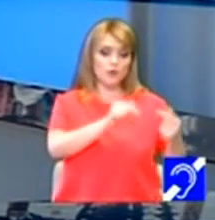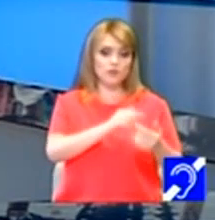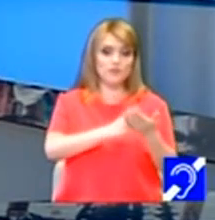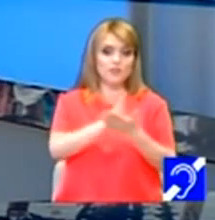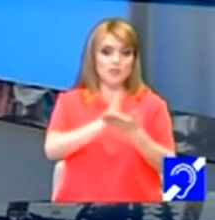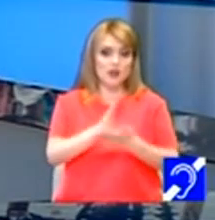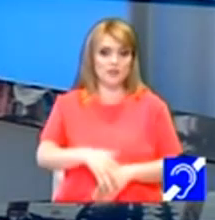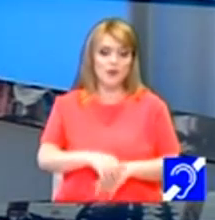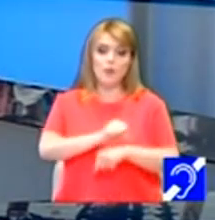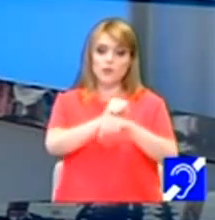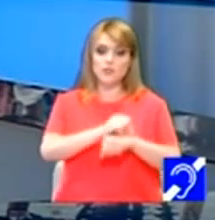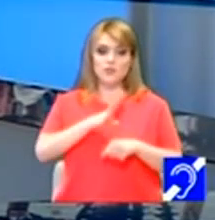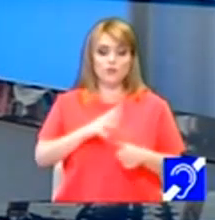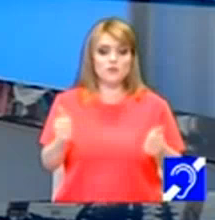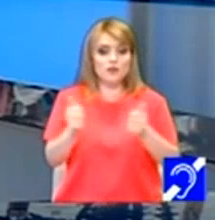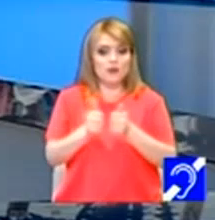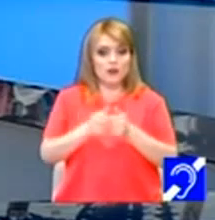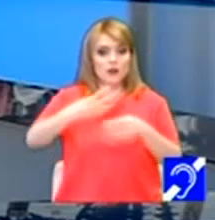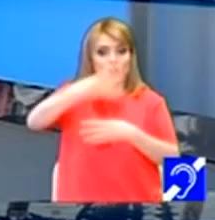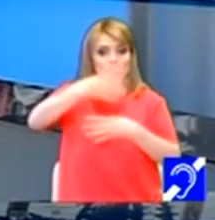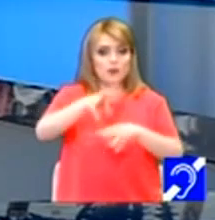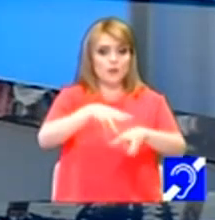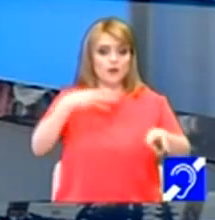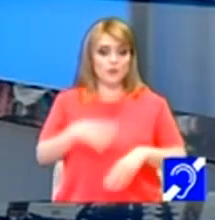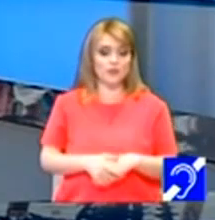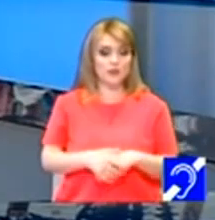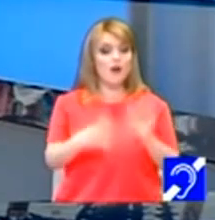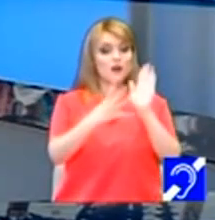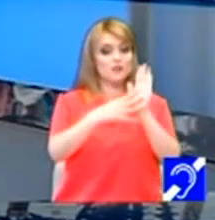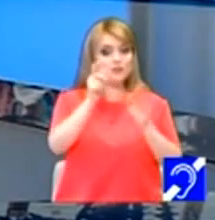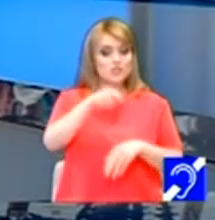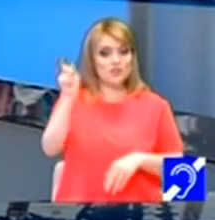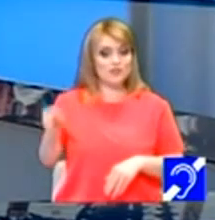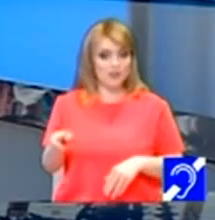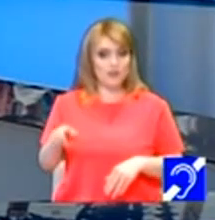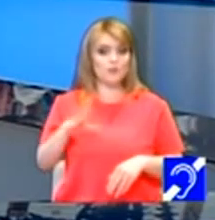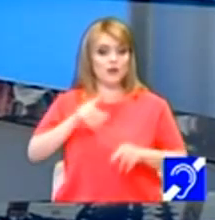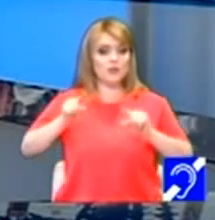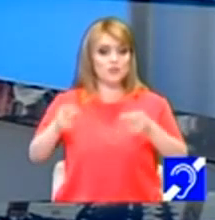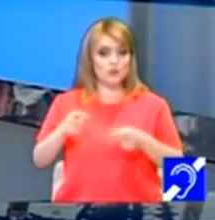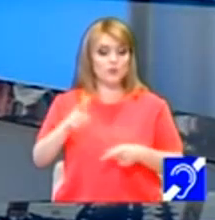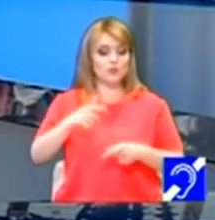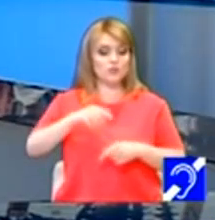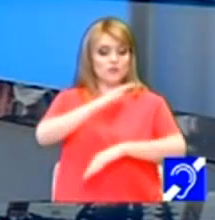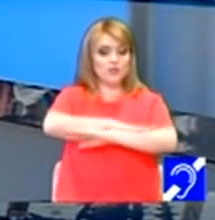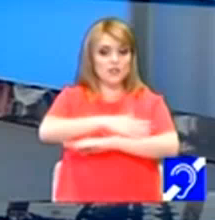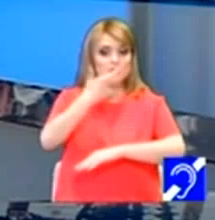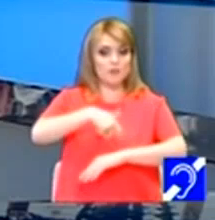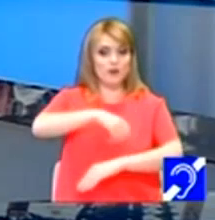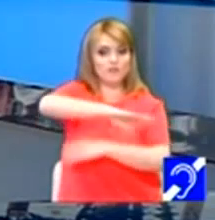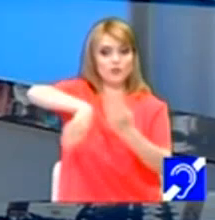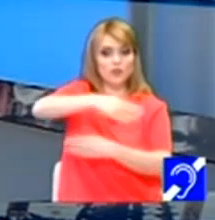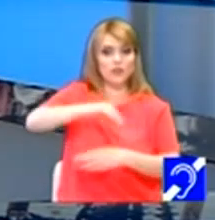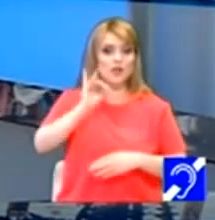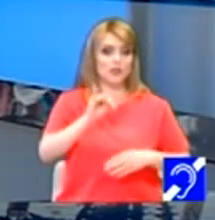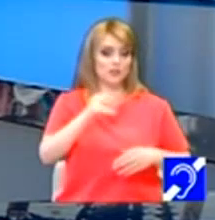fața Parlamentului de la Chișinău. 9 persoane au fost reținute pentru că ar fi manifestat violent și au agresat polițiștii. Președintele Igor